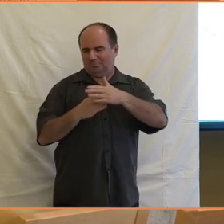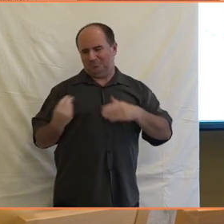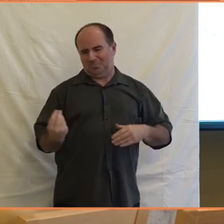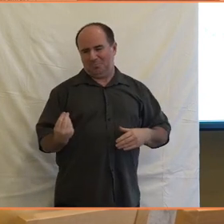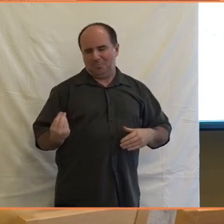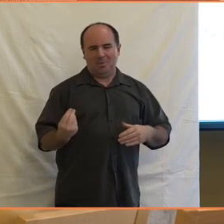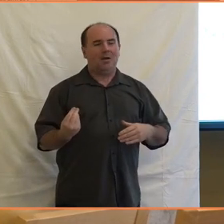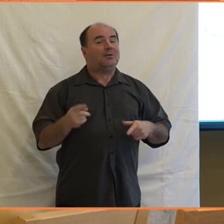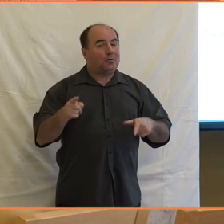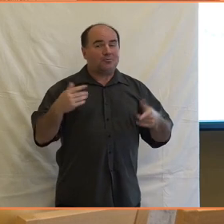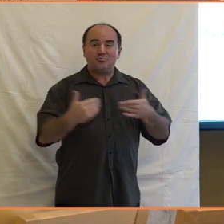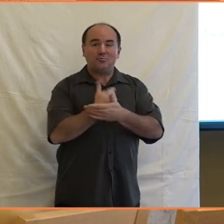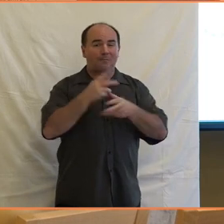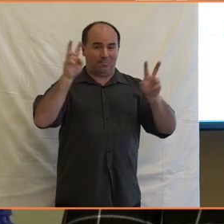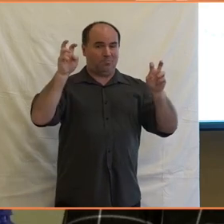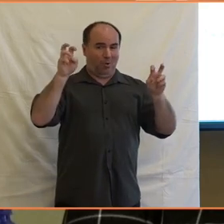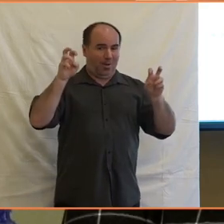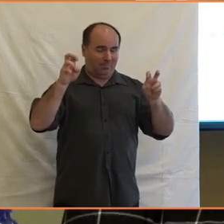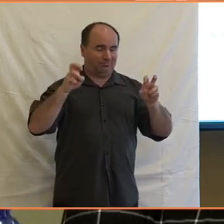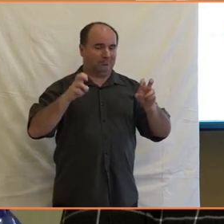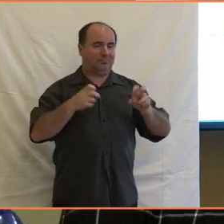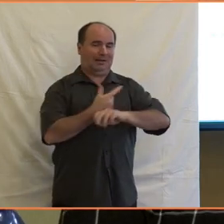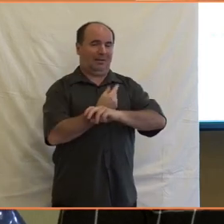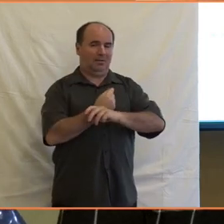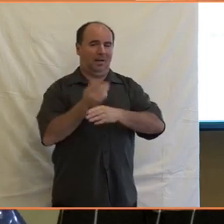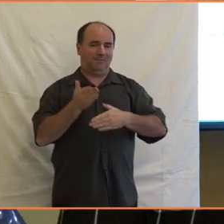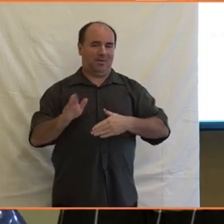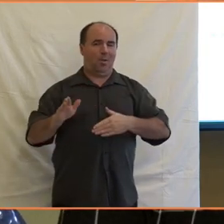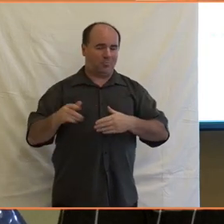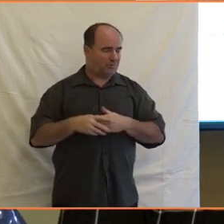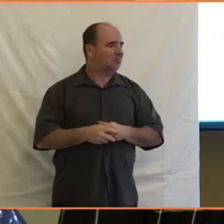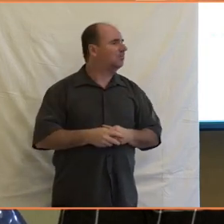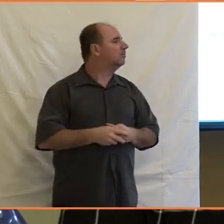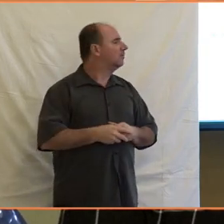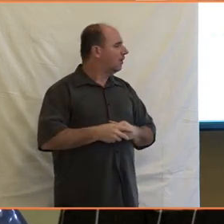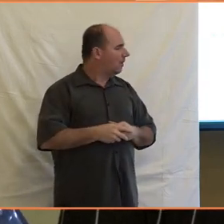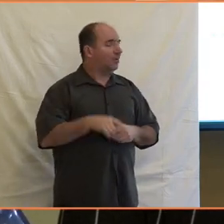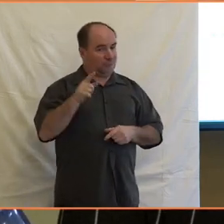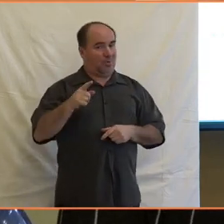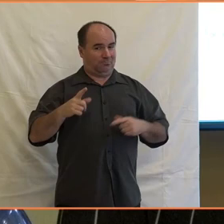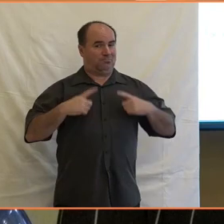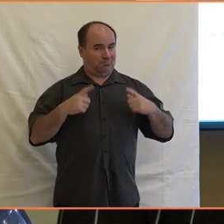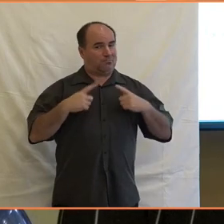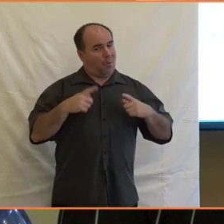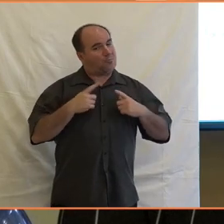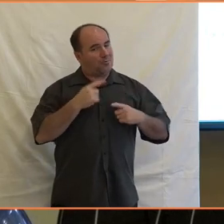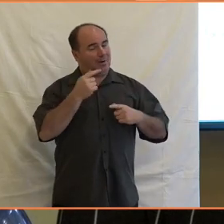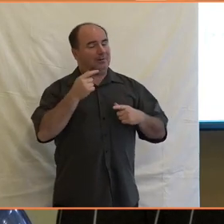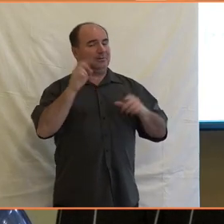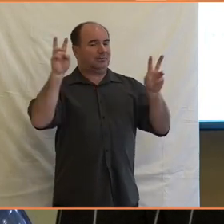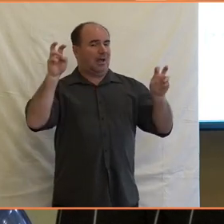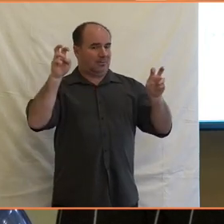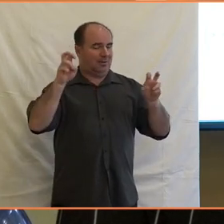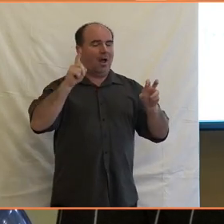nový a není v odborné diskuzi zas tak široce jako používaný, jeho definice není jednotná